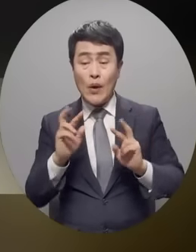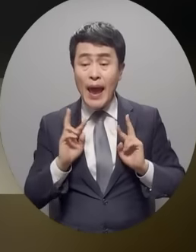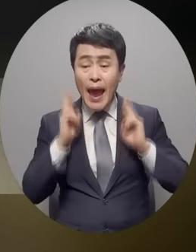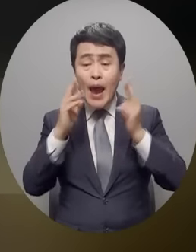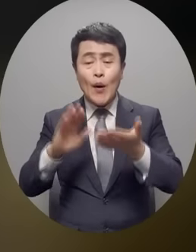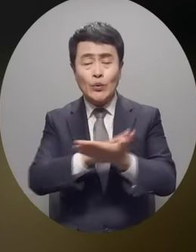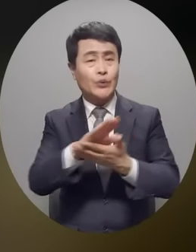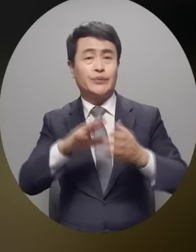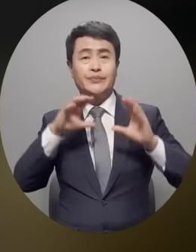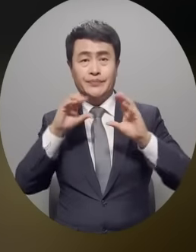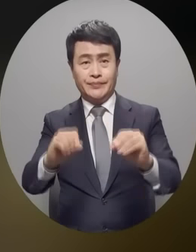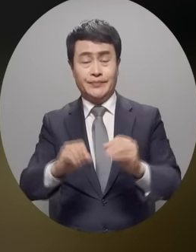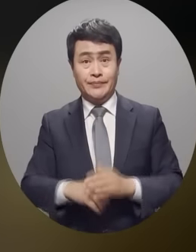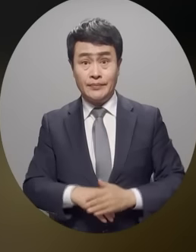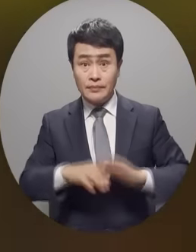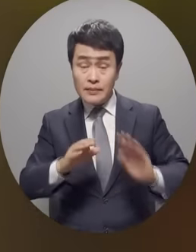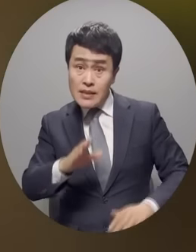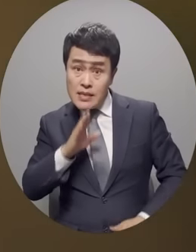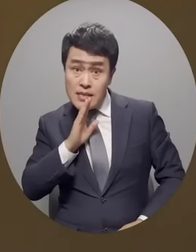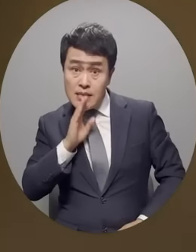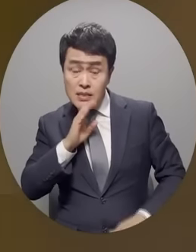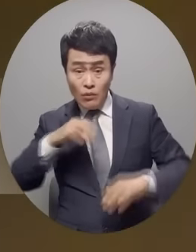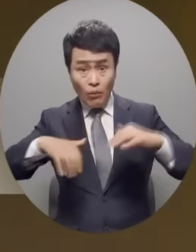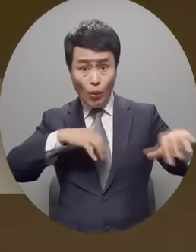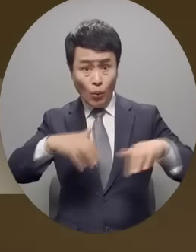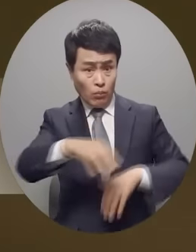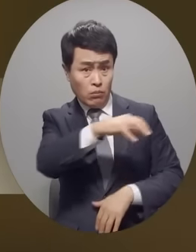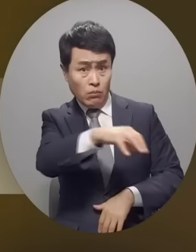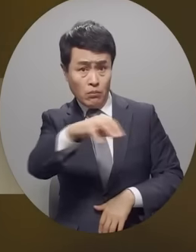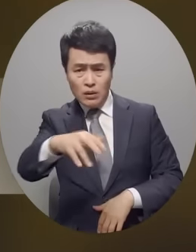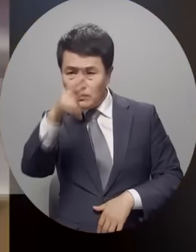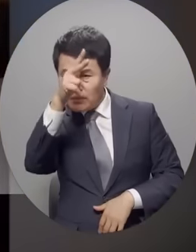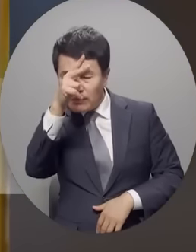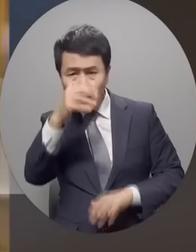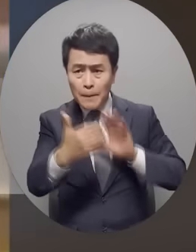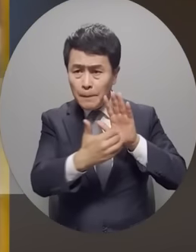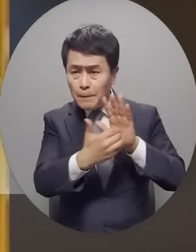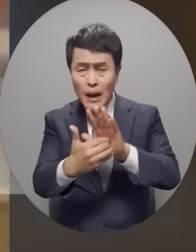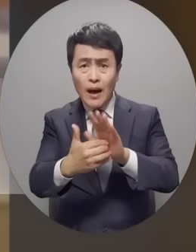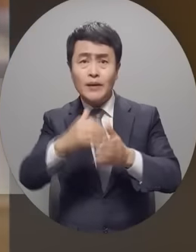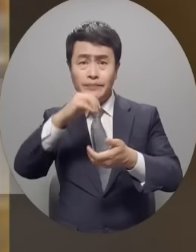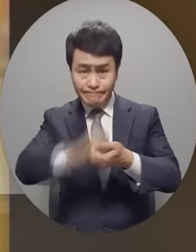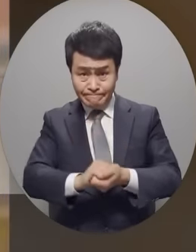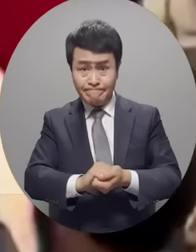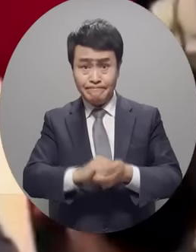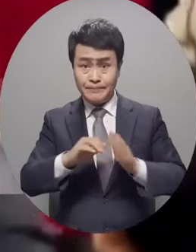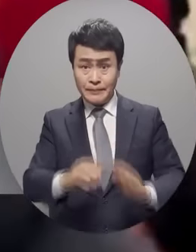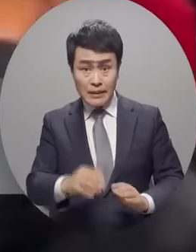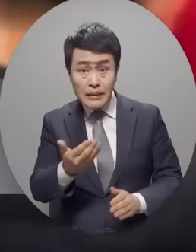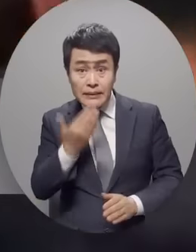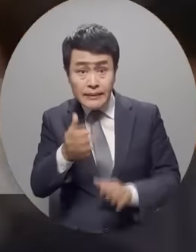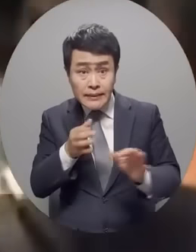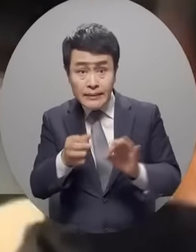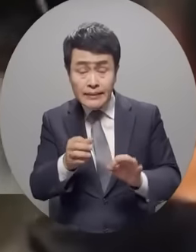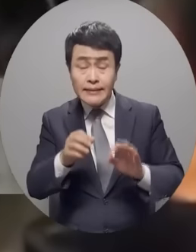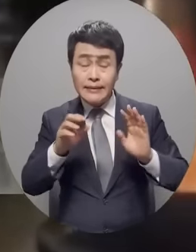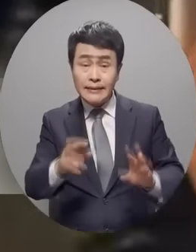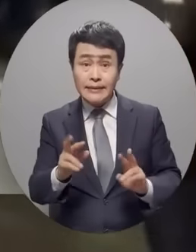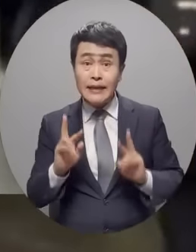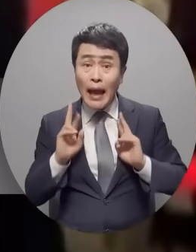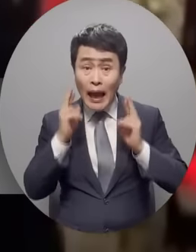금지한 것입니다. 실제로 주요 거리들은 곳곳에 들어선 경찰에 막혀 출입이 제한됐고 일부 식당은 헬로윈 장식과